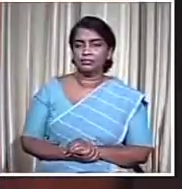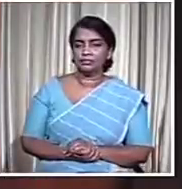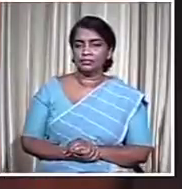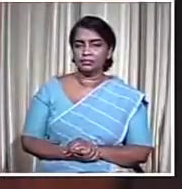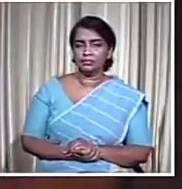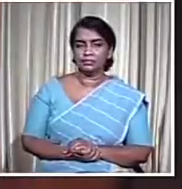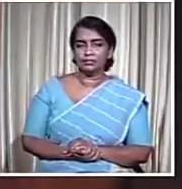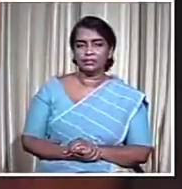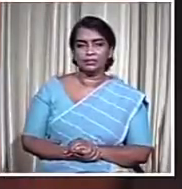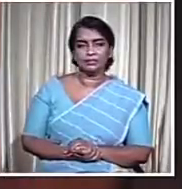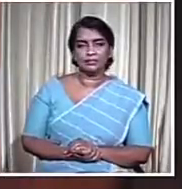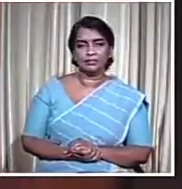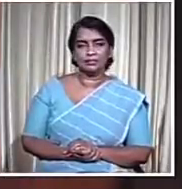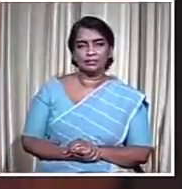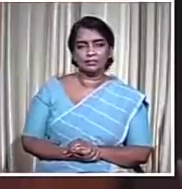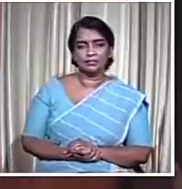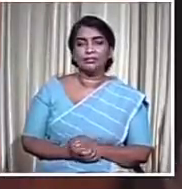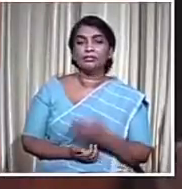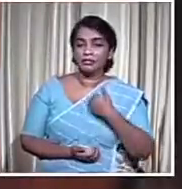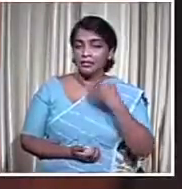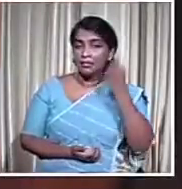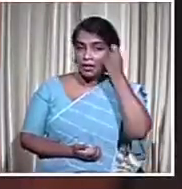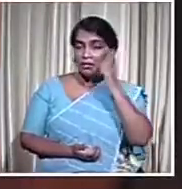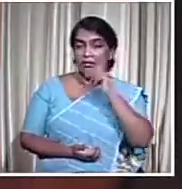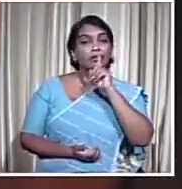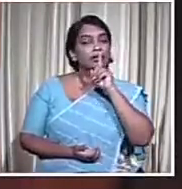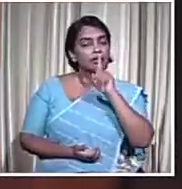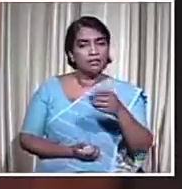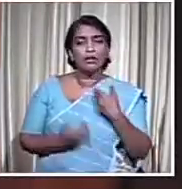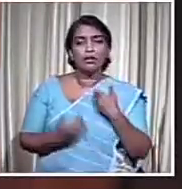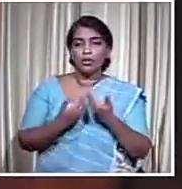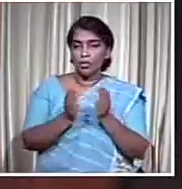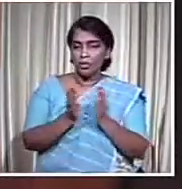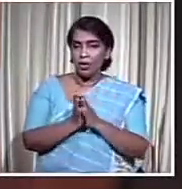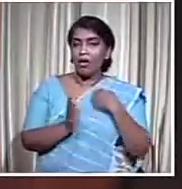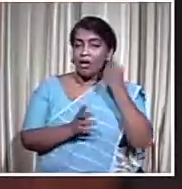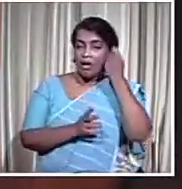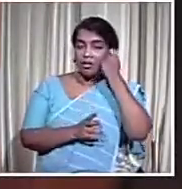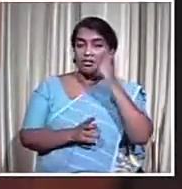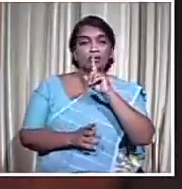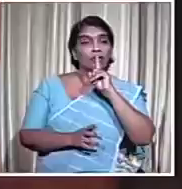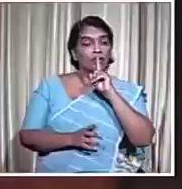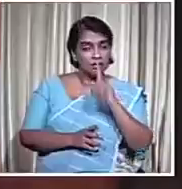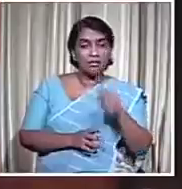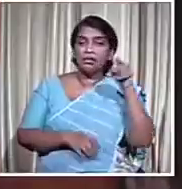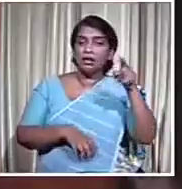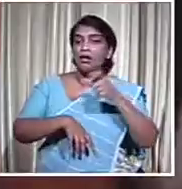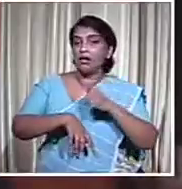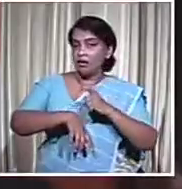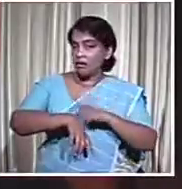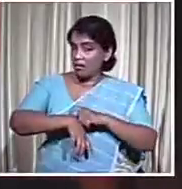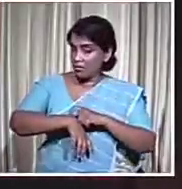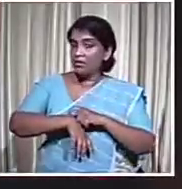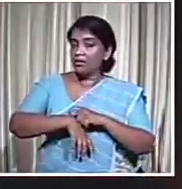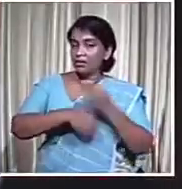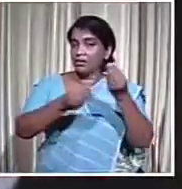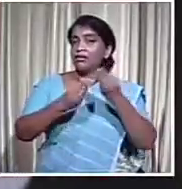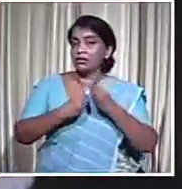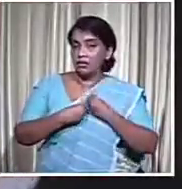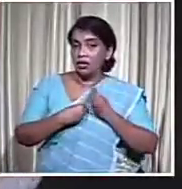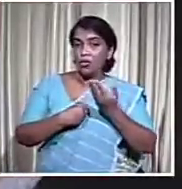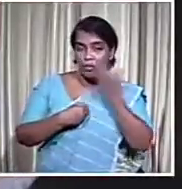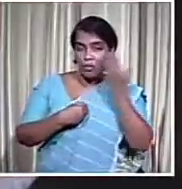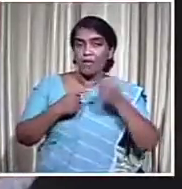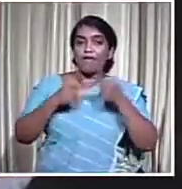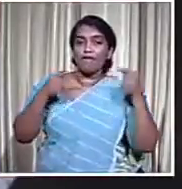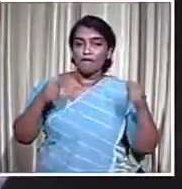தங்களுடைய கருத்தை சொல்கிற போது ஒவ்வொருவரும் தங்களுடைய கருத்தை சொல்கிற போது அதற்கு இடமளிக்க முடிந்த எதிர்கட்சிகளுக்கு நான் என்னுடைய கருத்தை சொல்கிற